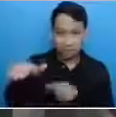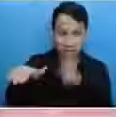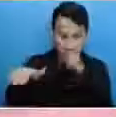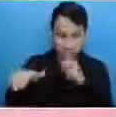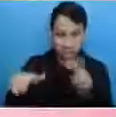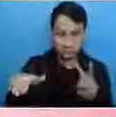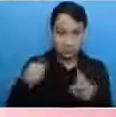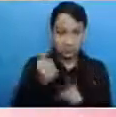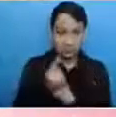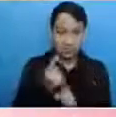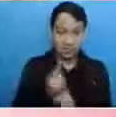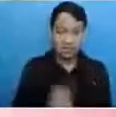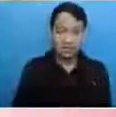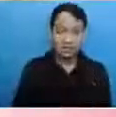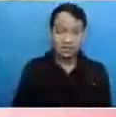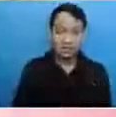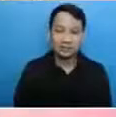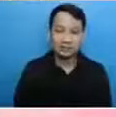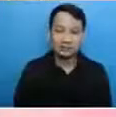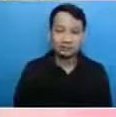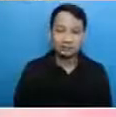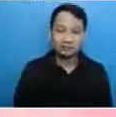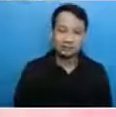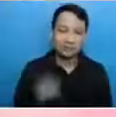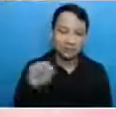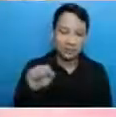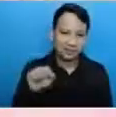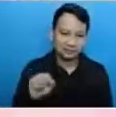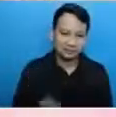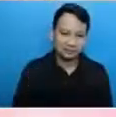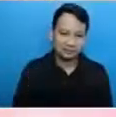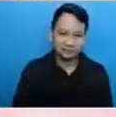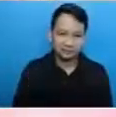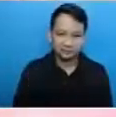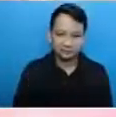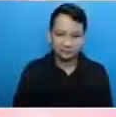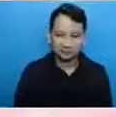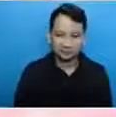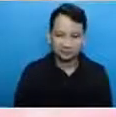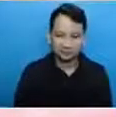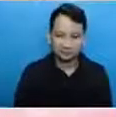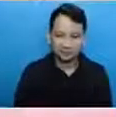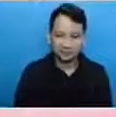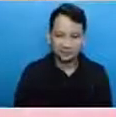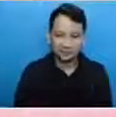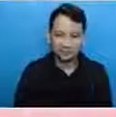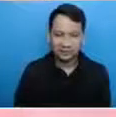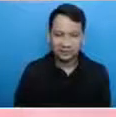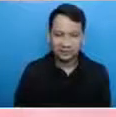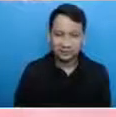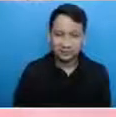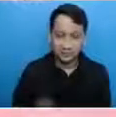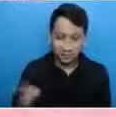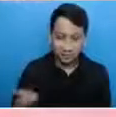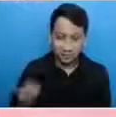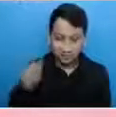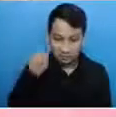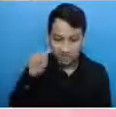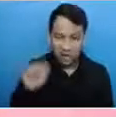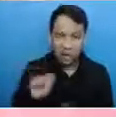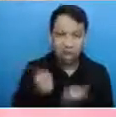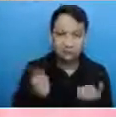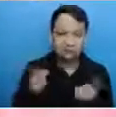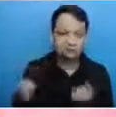niyo? Daddy, mommy, anong... o dalawang mommy, o dalawang daanong ano ba?